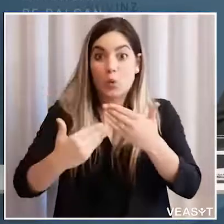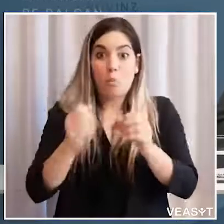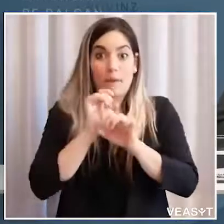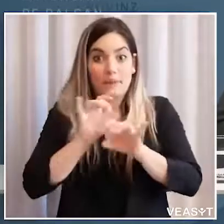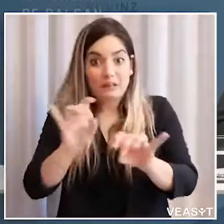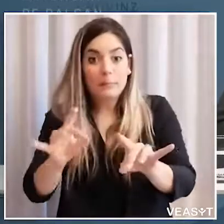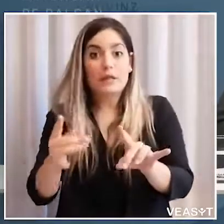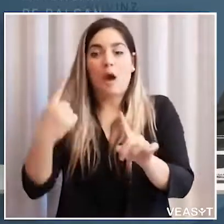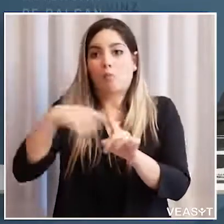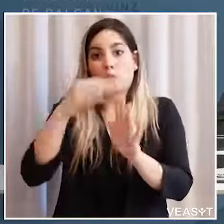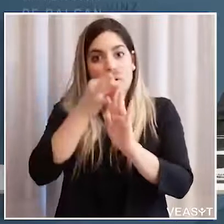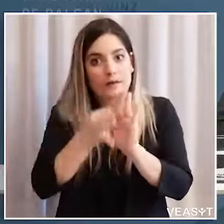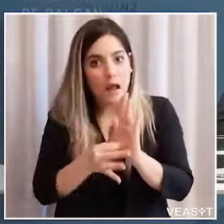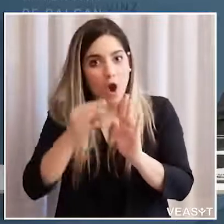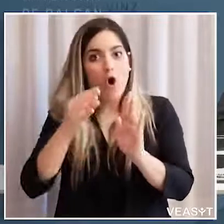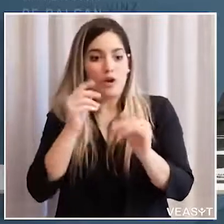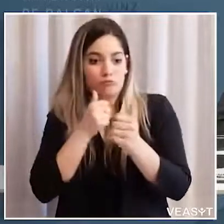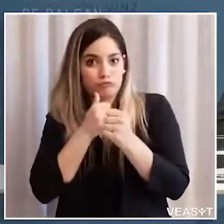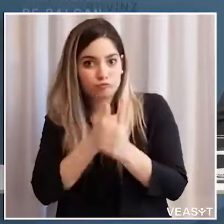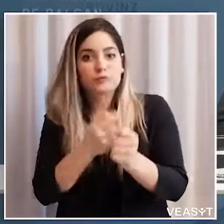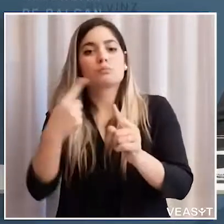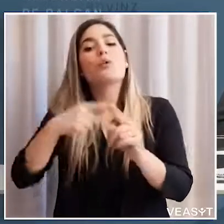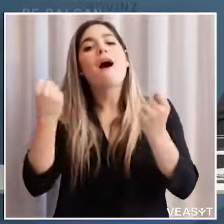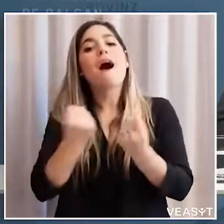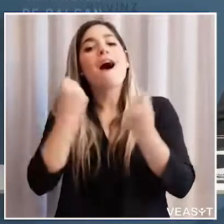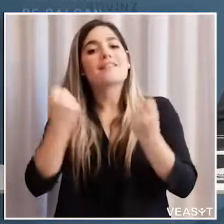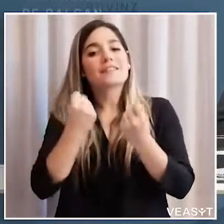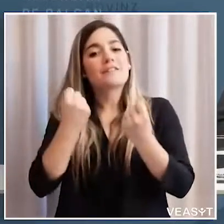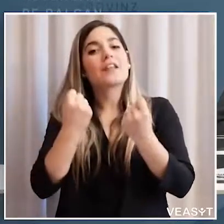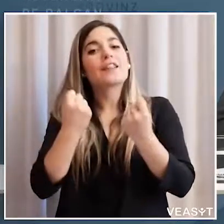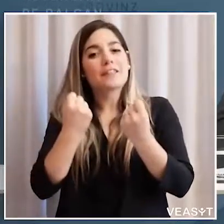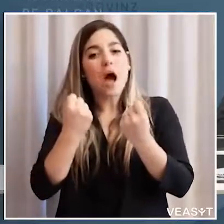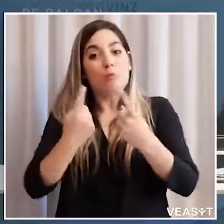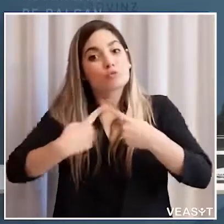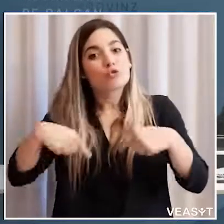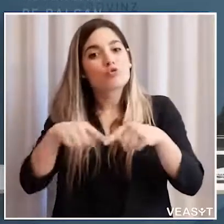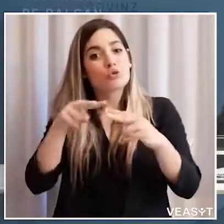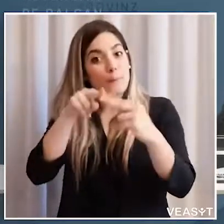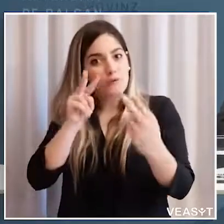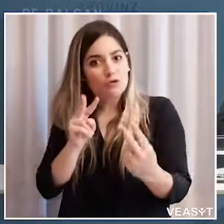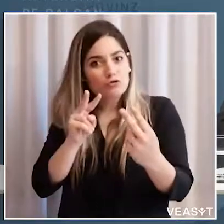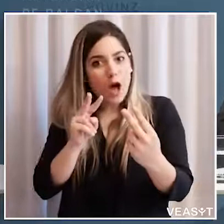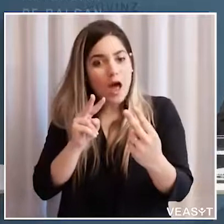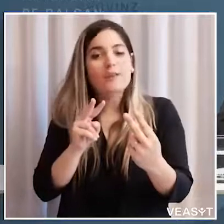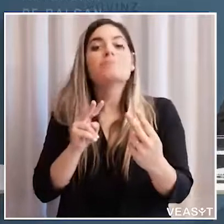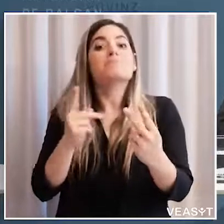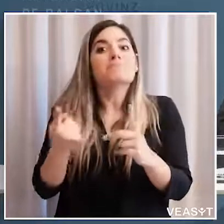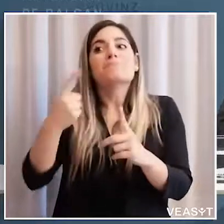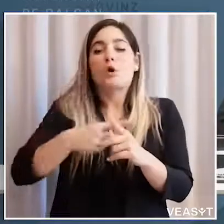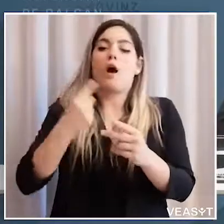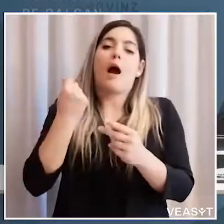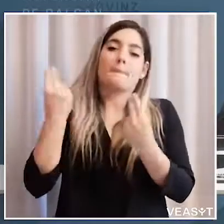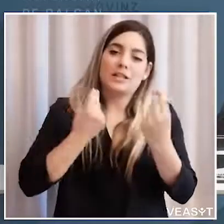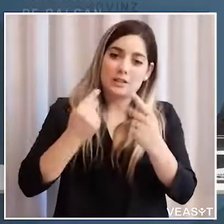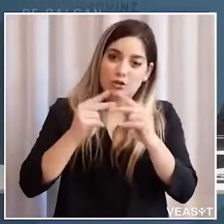dell'epidemia ma anche per quanto riguarda le regole del solare e le attività della giunta provinciale ma non solo